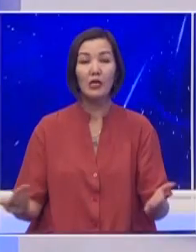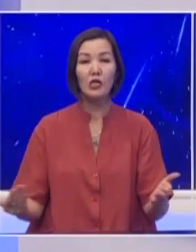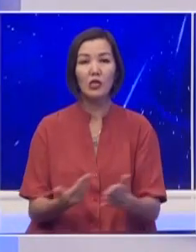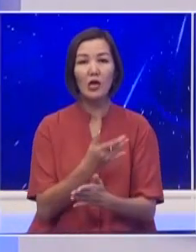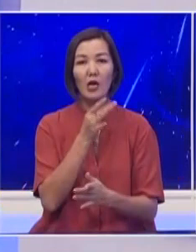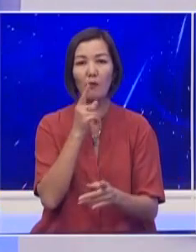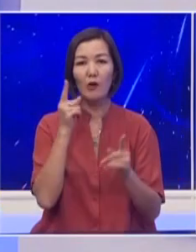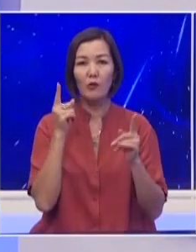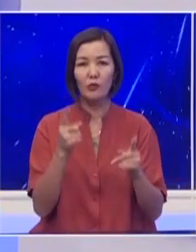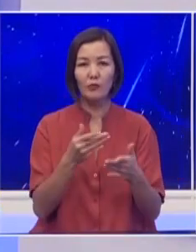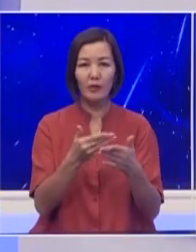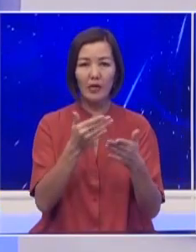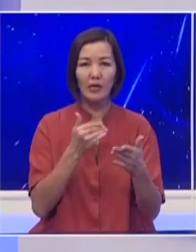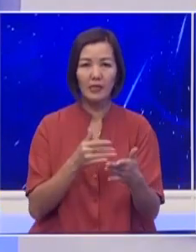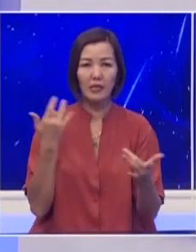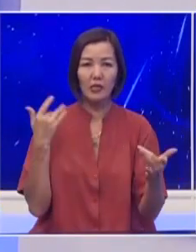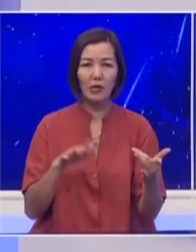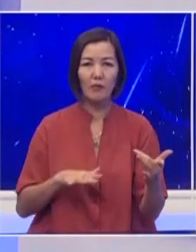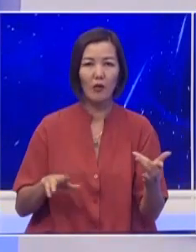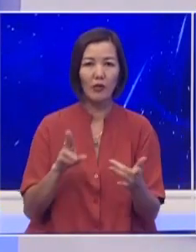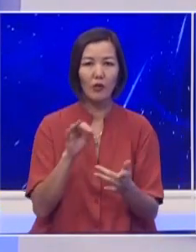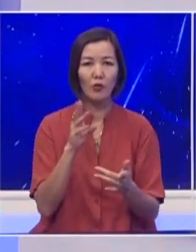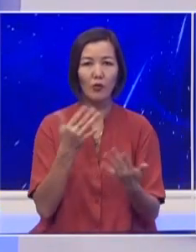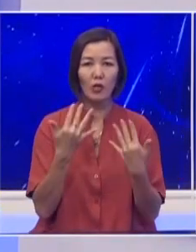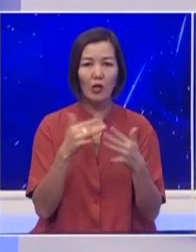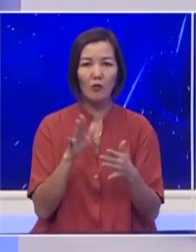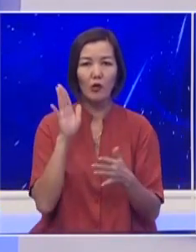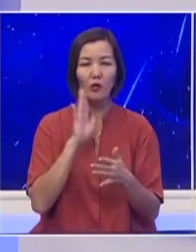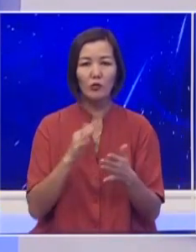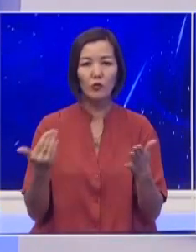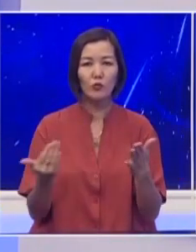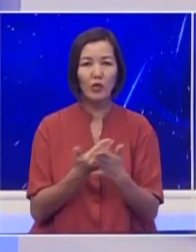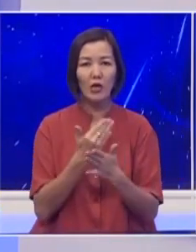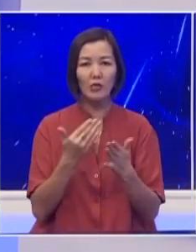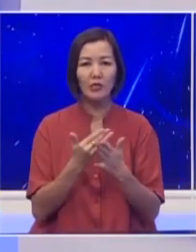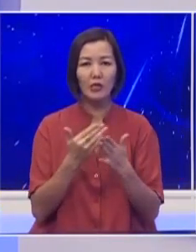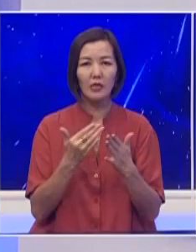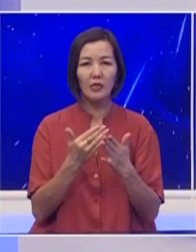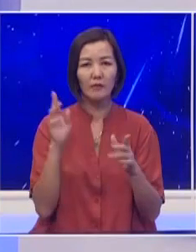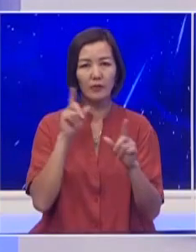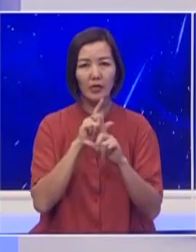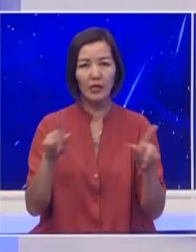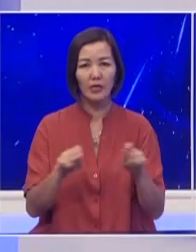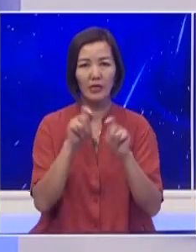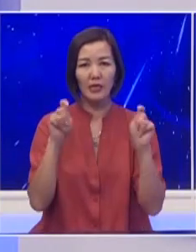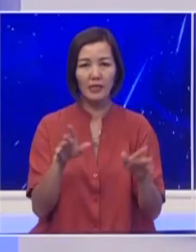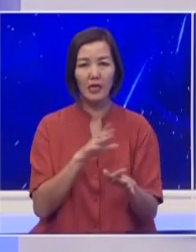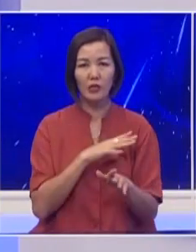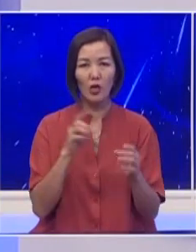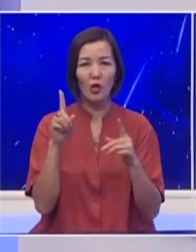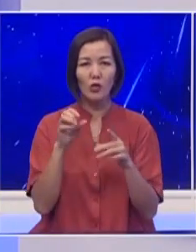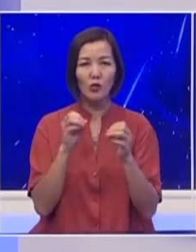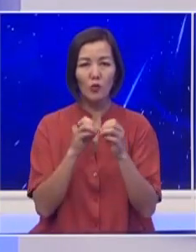Асықсан жақсылыққа асық. Жаңа маусым қарсаңында Жамбыл ауданы Көкдала ауылында су жаңа білім шаңырағы шәкірттерге есік